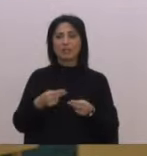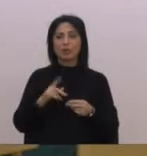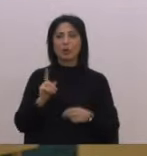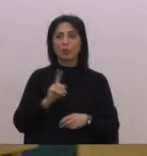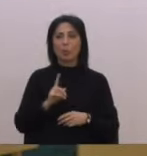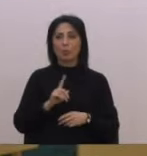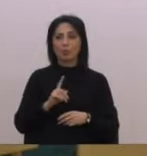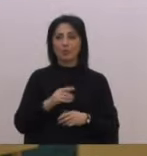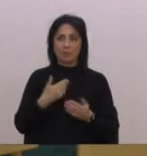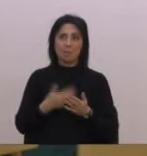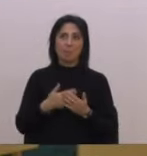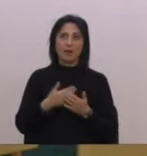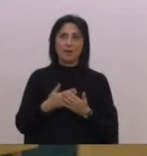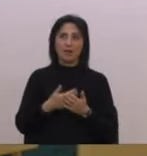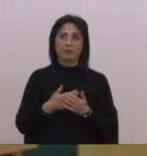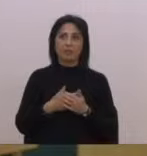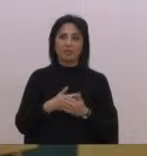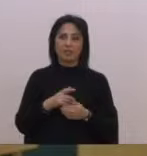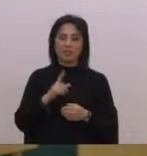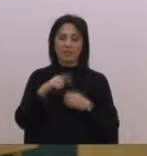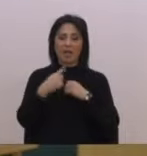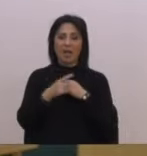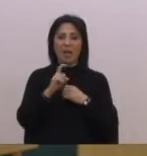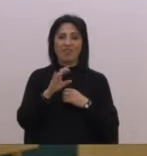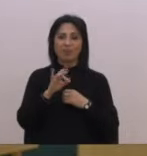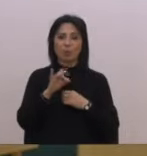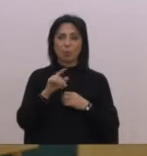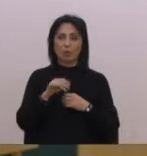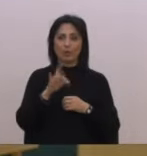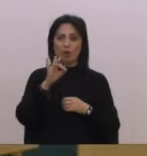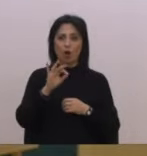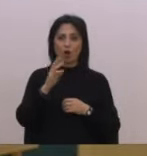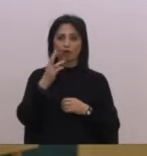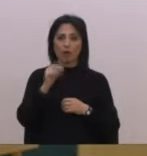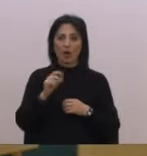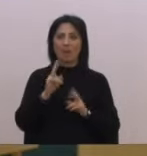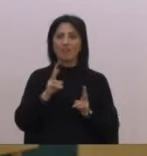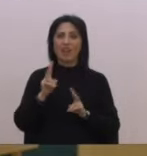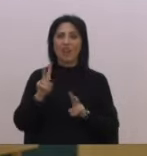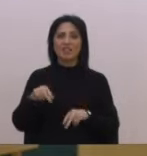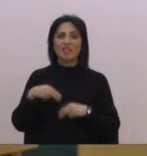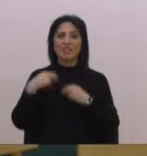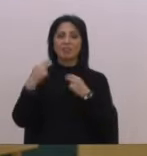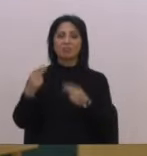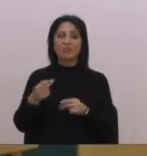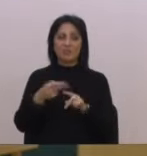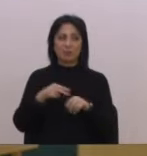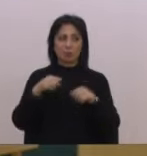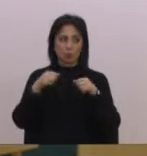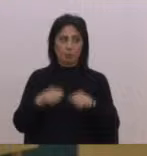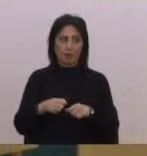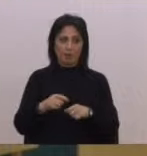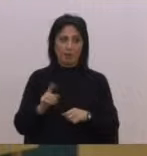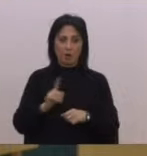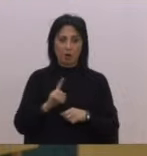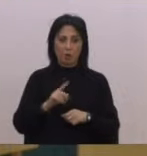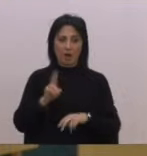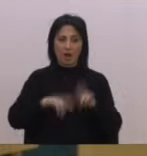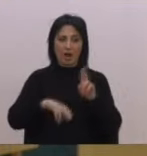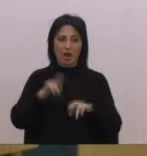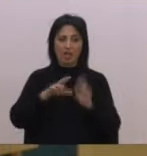რომ მაგალითად ხევსურეთის ზონაში როშკაში ვიღაცას მისცეს იმის უფლება რომ